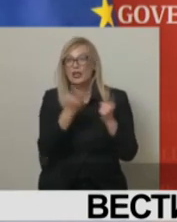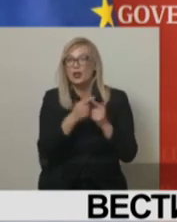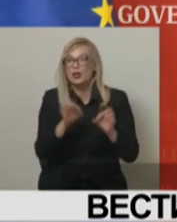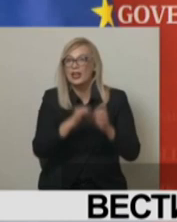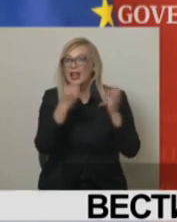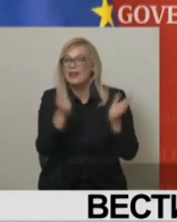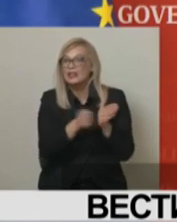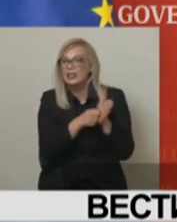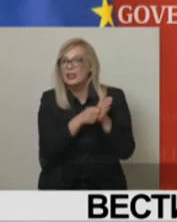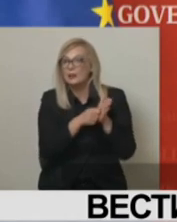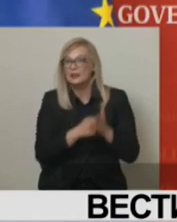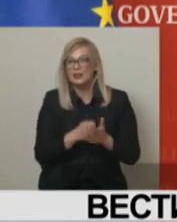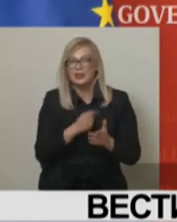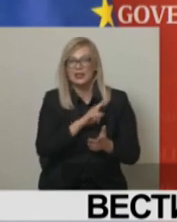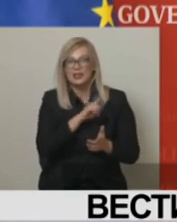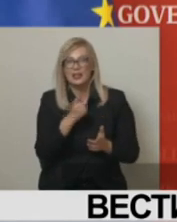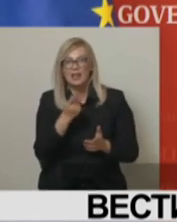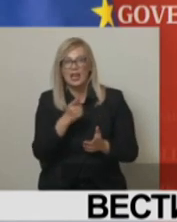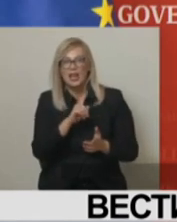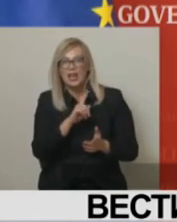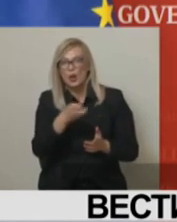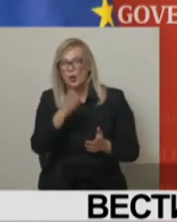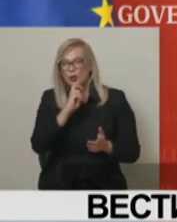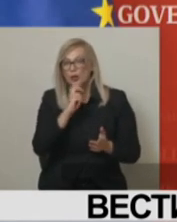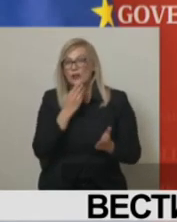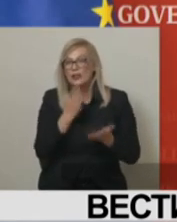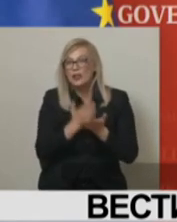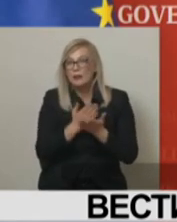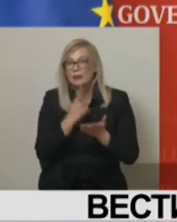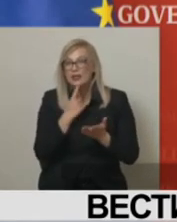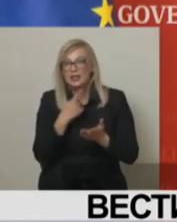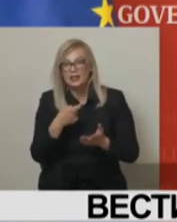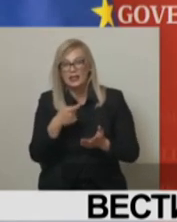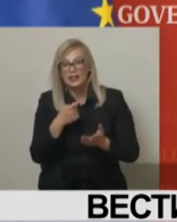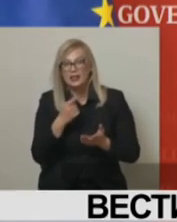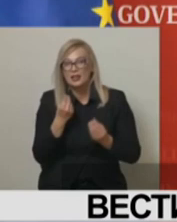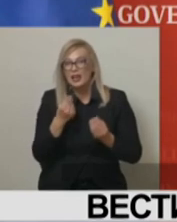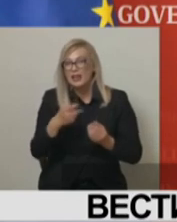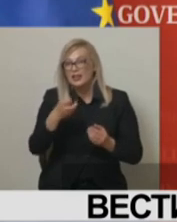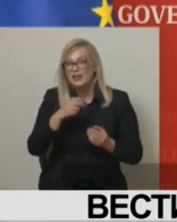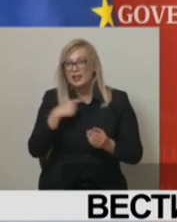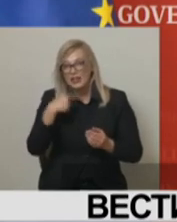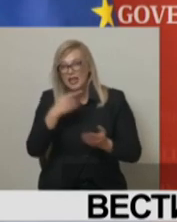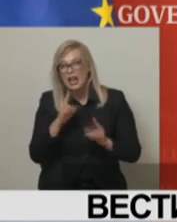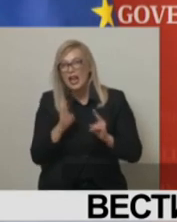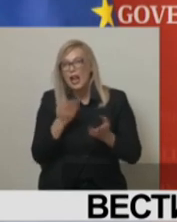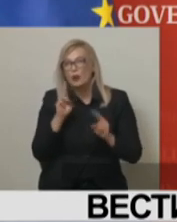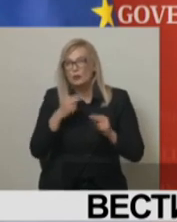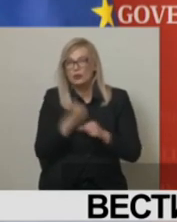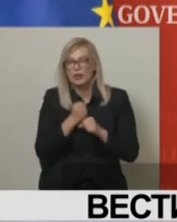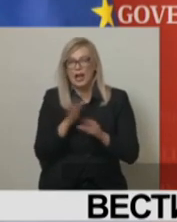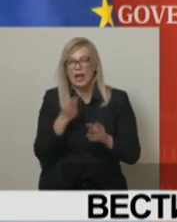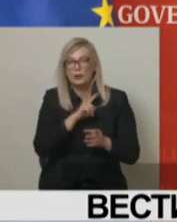јавни набавки, не, одговор не може, туку да бидат инвентивни и да ни кажат како тоа може да се направи. Доколку